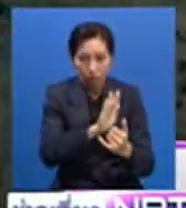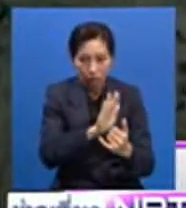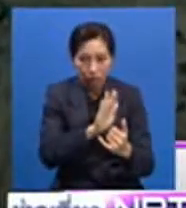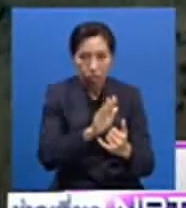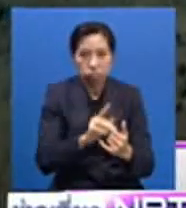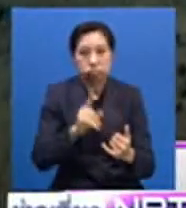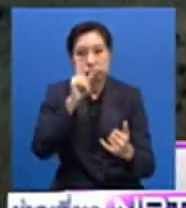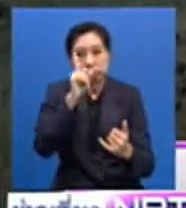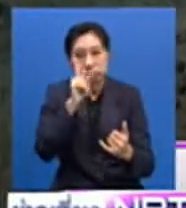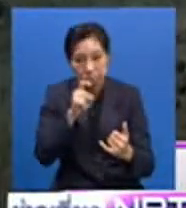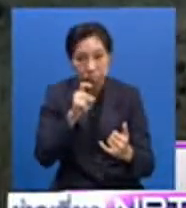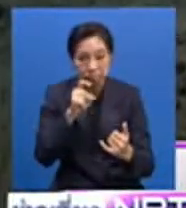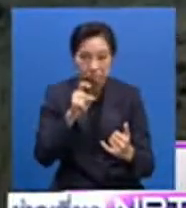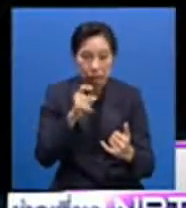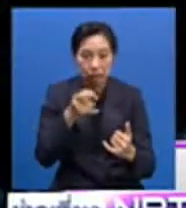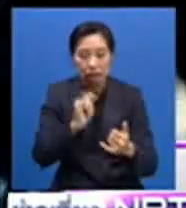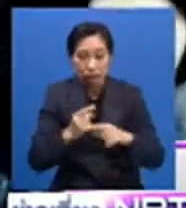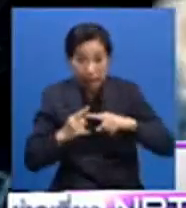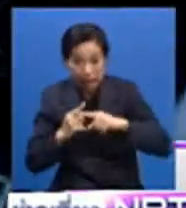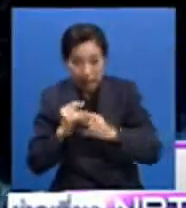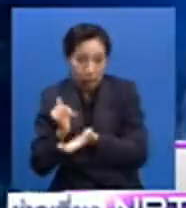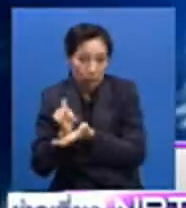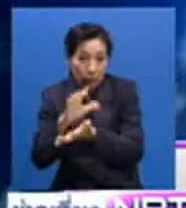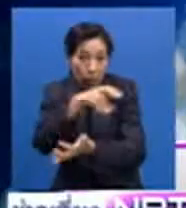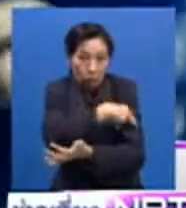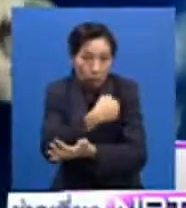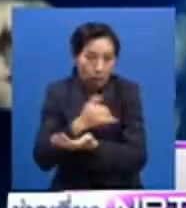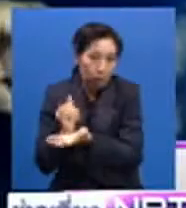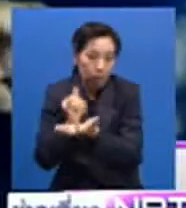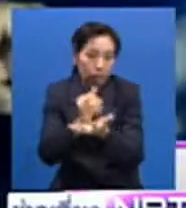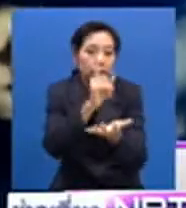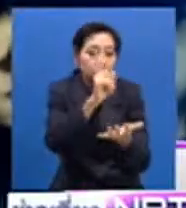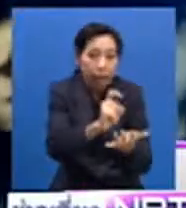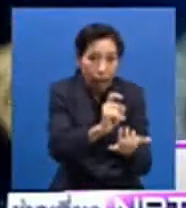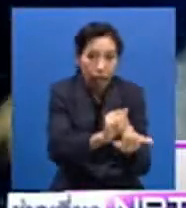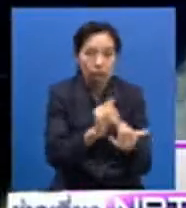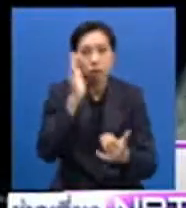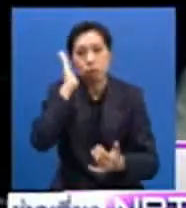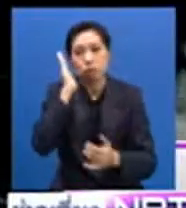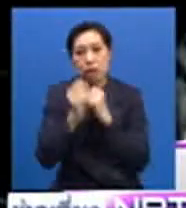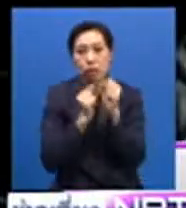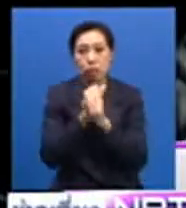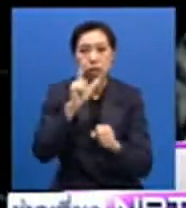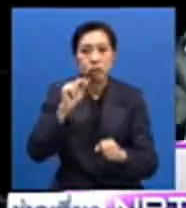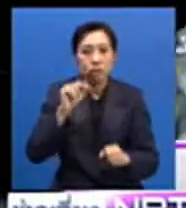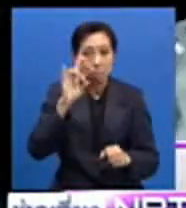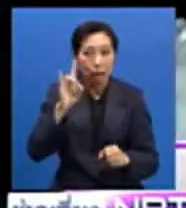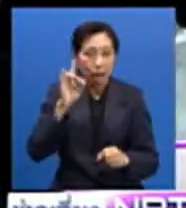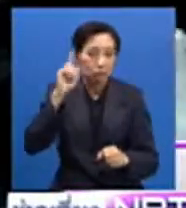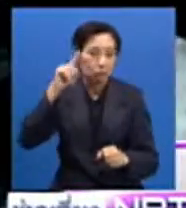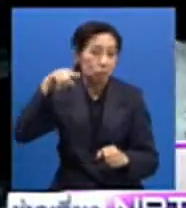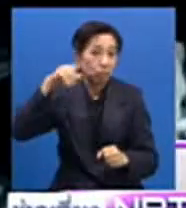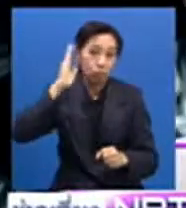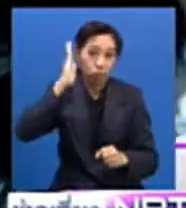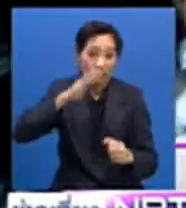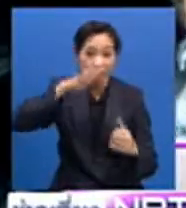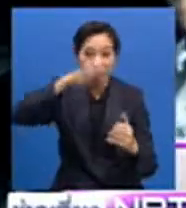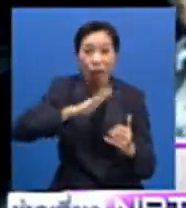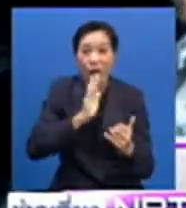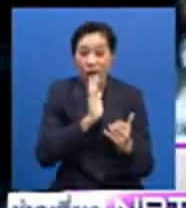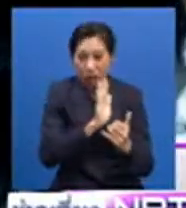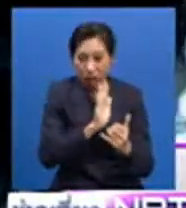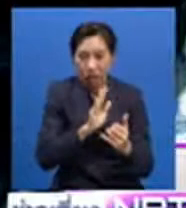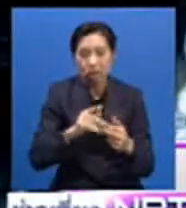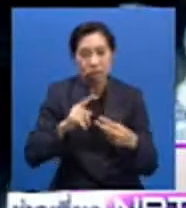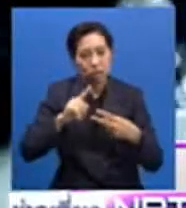เสียชีวิตขณะนำส่งโรงพยาบาลส่วนนายธงชัยพลเผ่าอายุ 28ปีน้องชายนางกัญญารัตน์และ